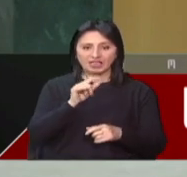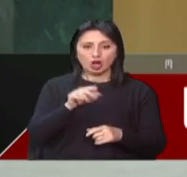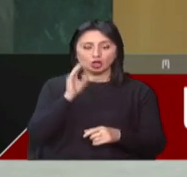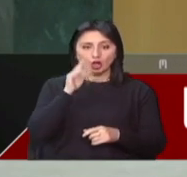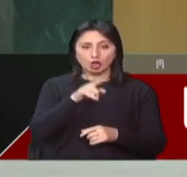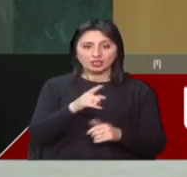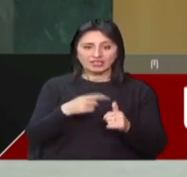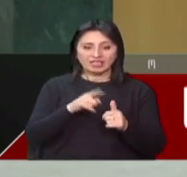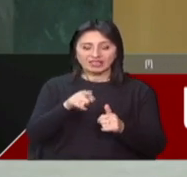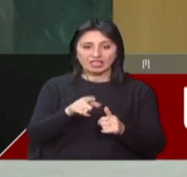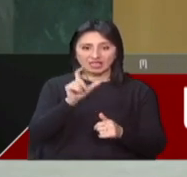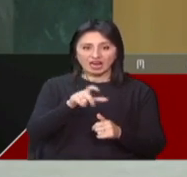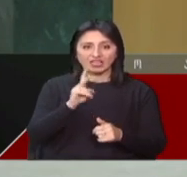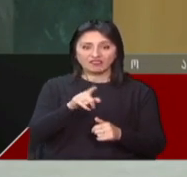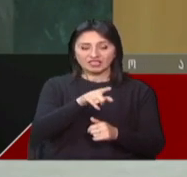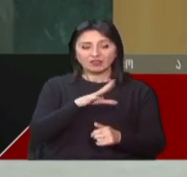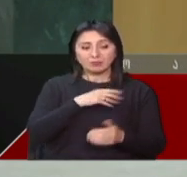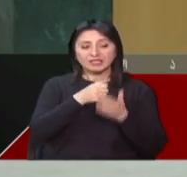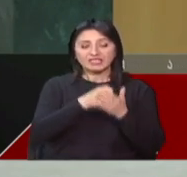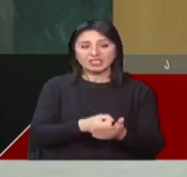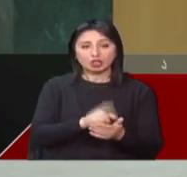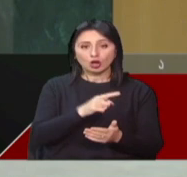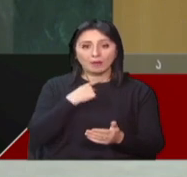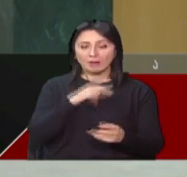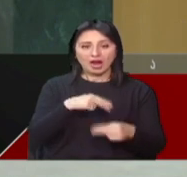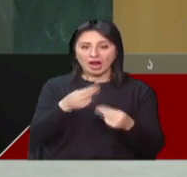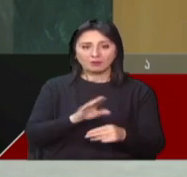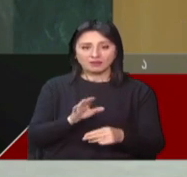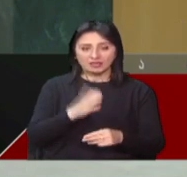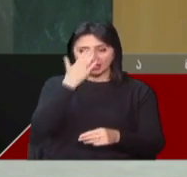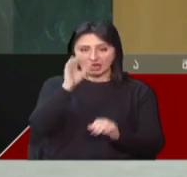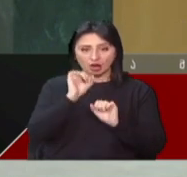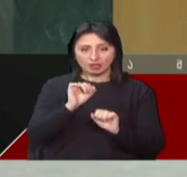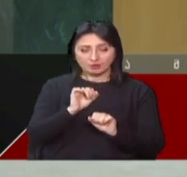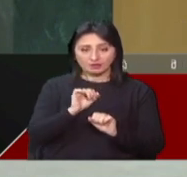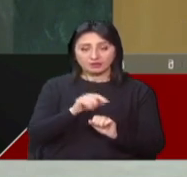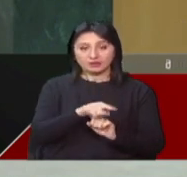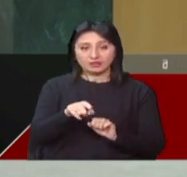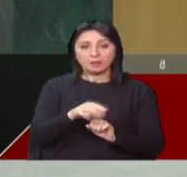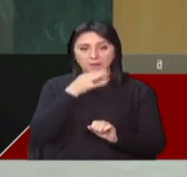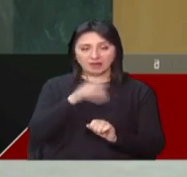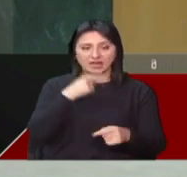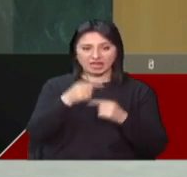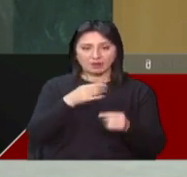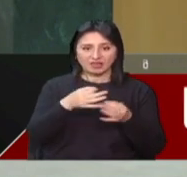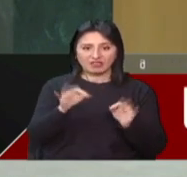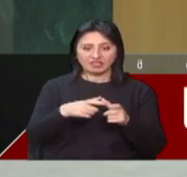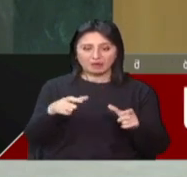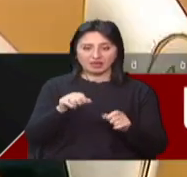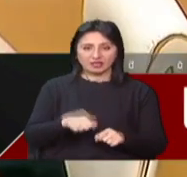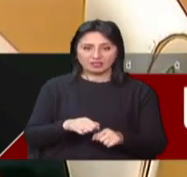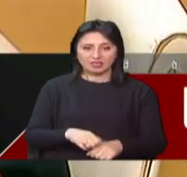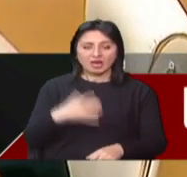როცა დაასახელებთ იმ ხალხს, რომელიც თქვენზე ახდენდა ზეწოლას, რომ ხმარი არ დაგეჭირათ ომბუდსმენისთვის, მერე ილაპარაკეთ თავისუფალ